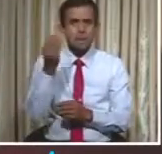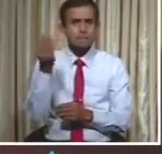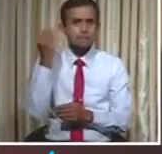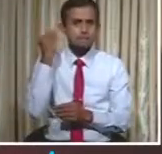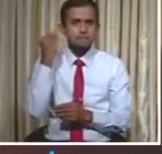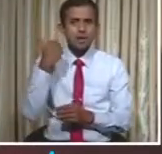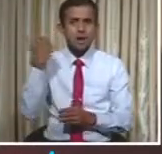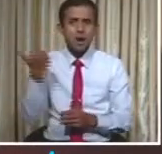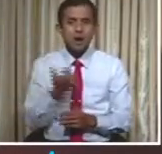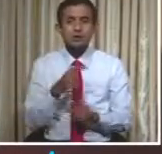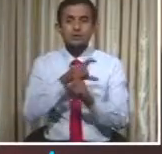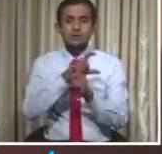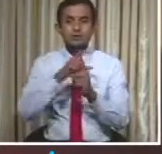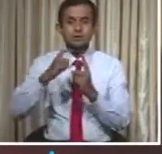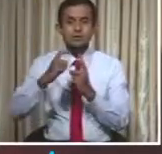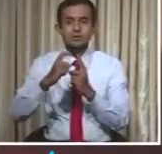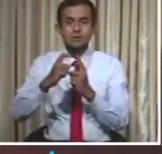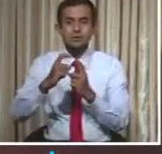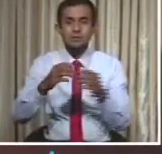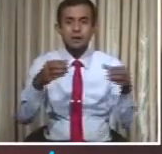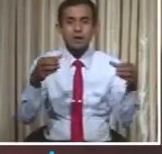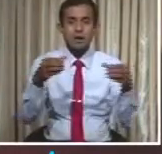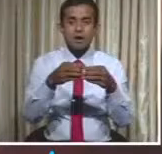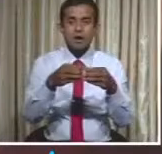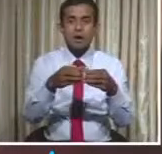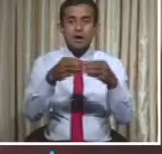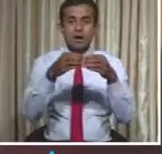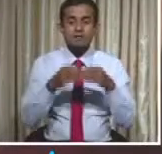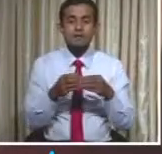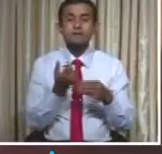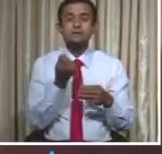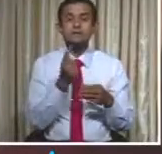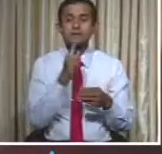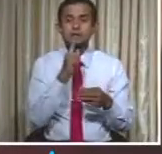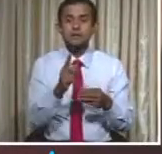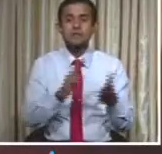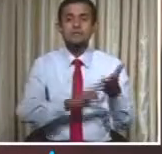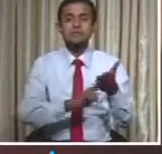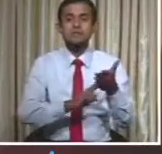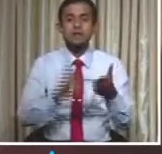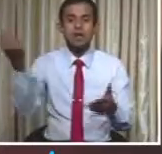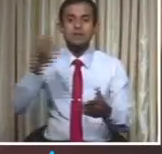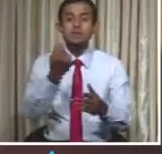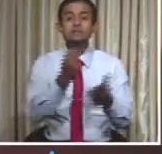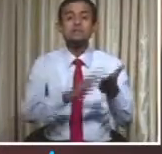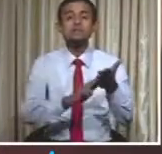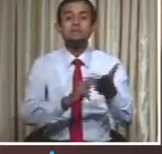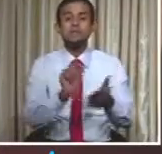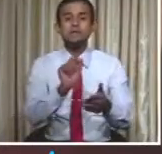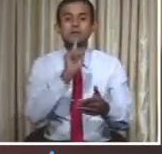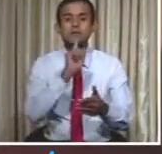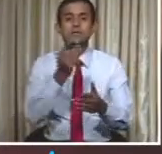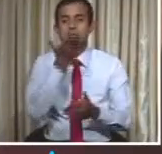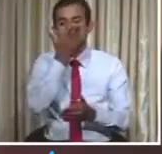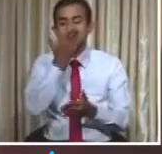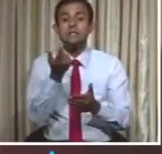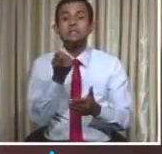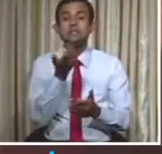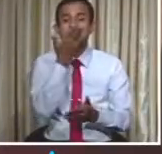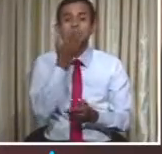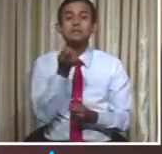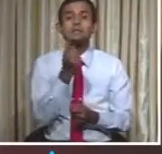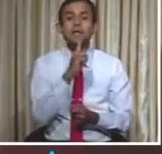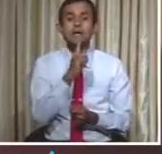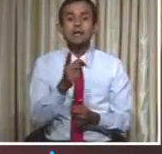තමයි අලුත්ම සංස්කෘතිය මේ ආයතන ඇවිල්ලා මිල කියන්න පටන් ගත්තේ. සිමෙන්ති කම්පැනි වල මිල කියනවා, සීනි කම්පැනි වල මිල